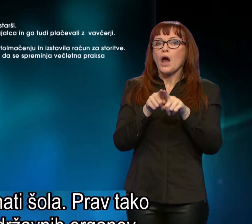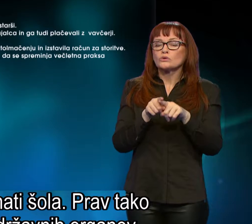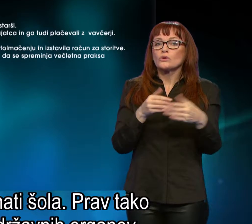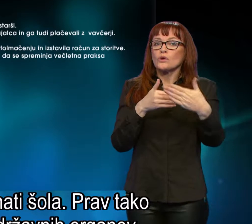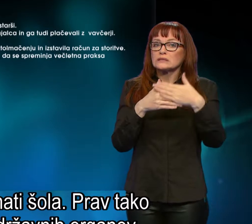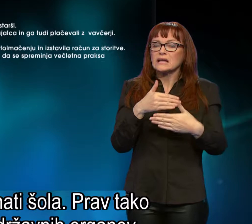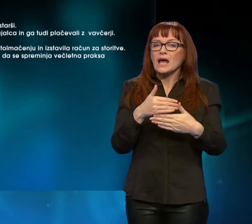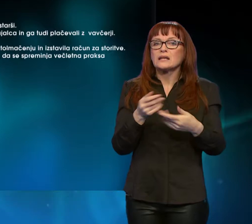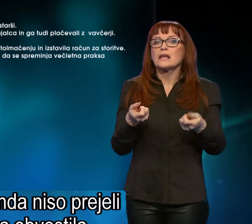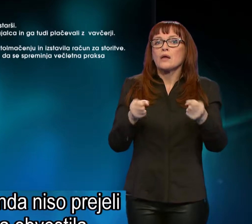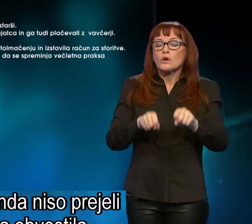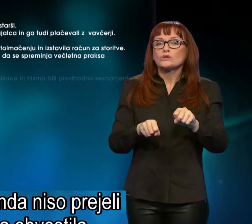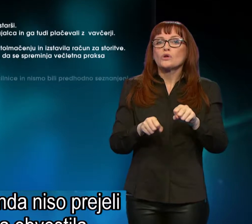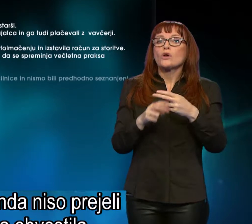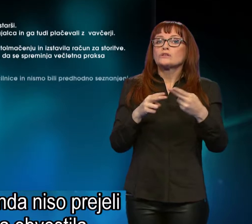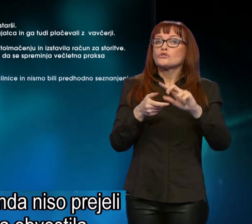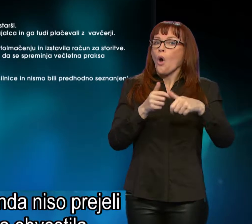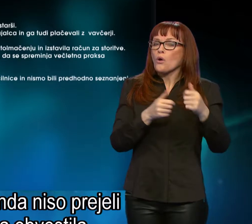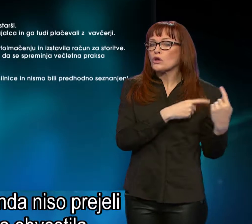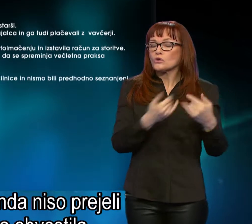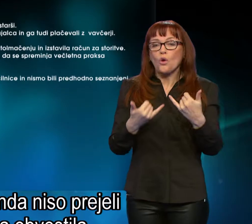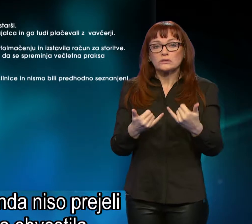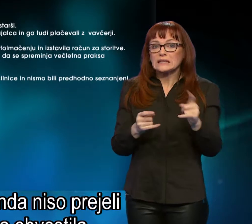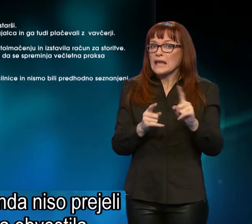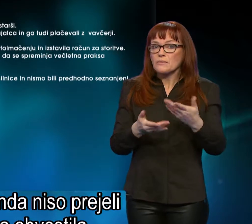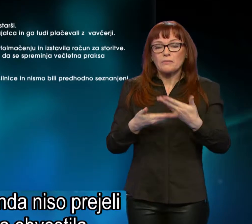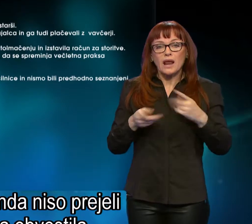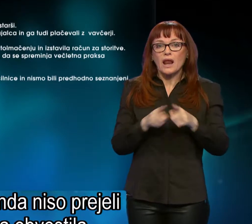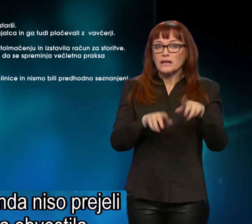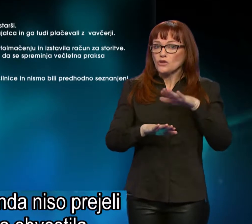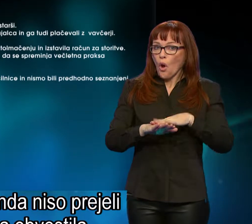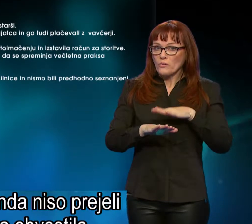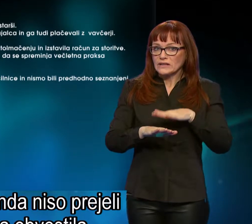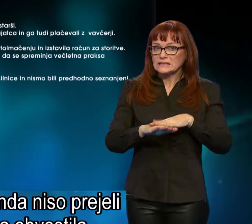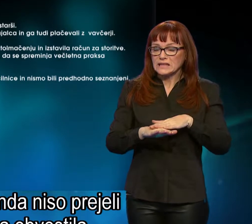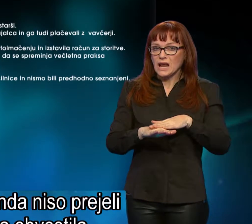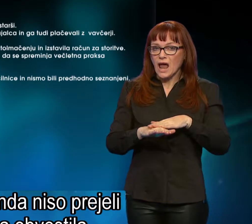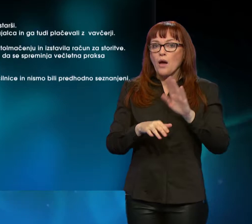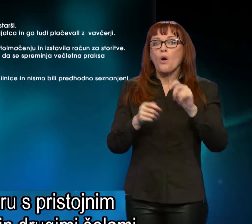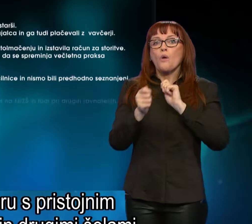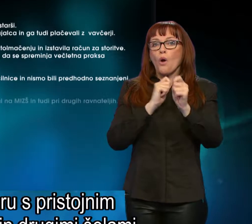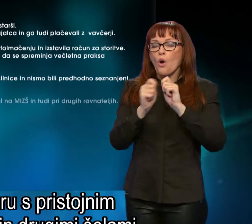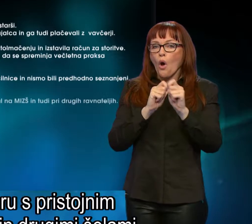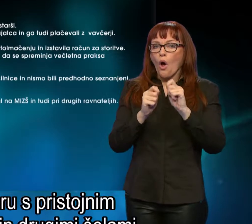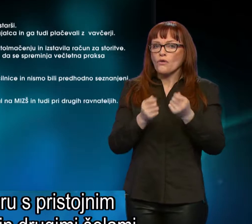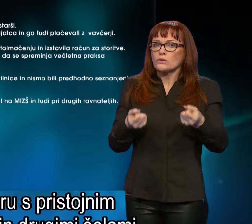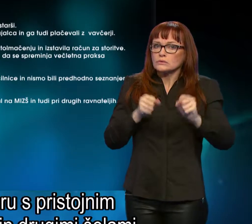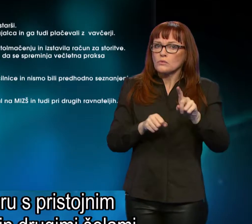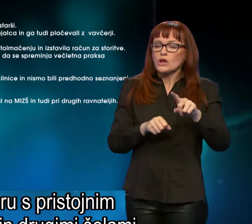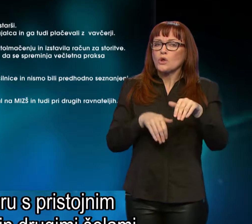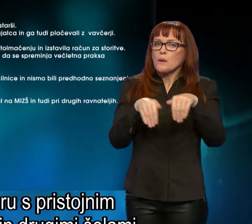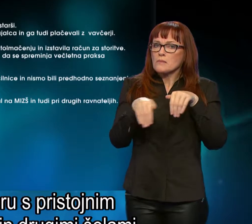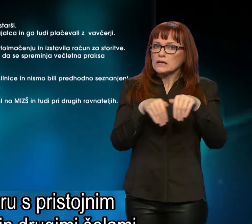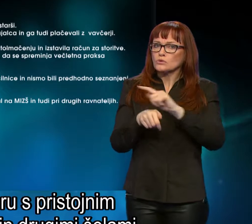pristojnih državnih organov do zdaj naj ne bi prejeli takšnega obvestila. Po pogovoru s pristojnim ministrstvom